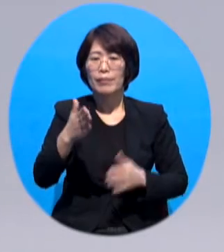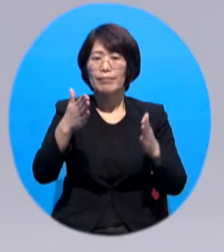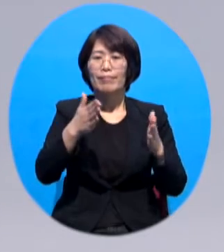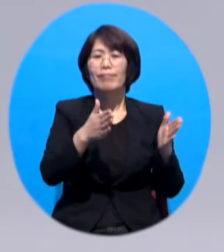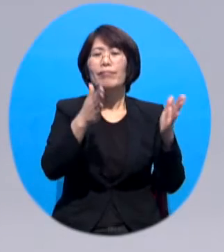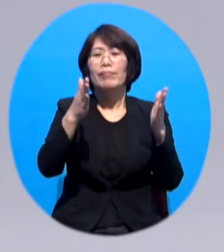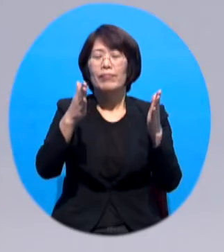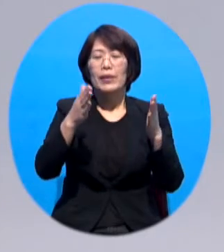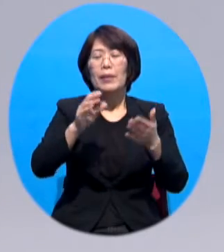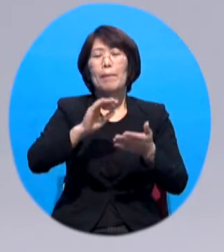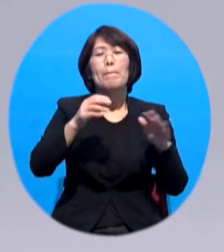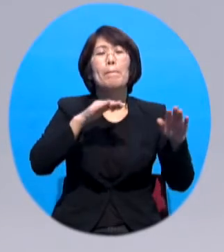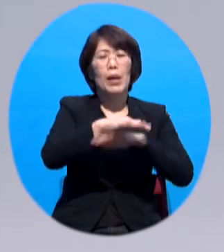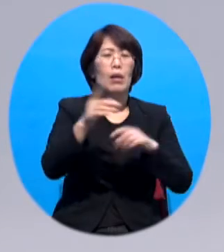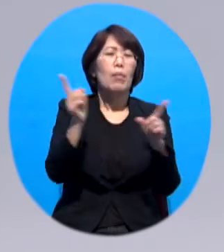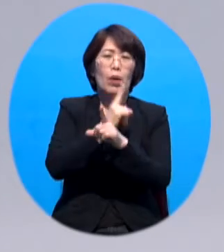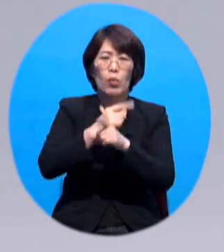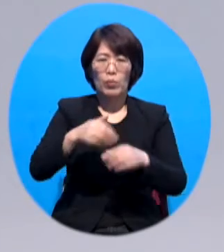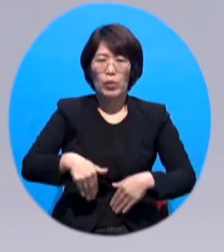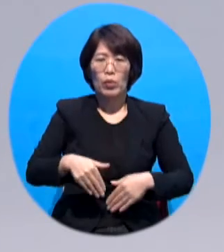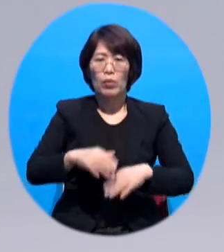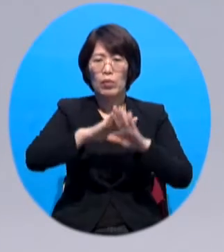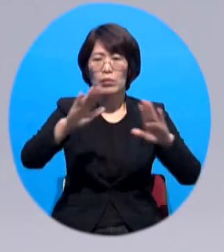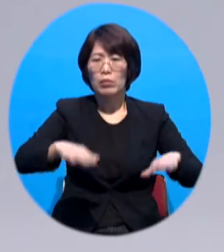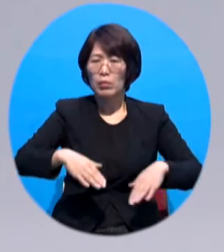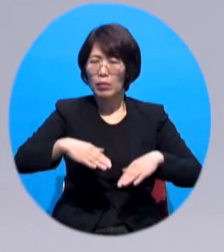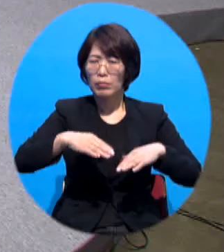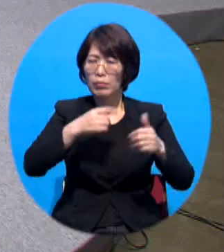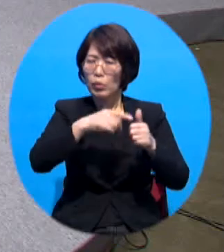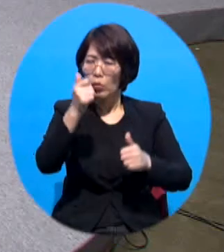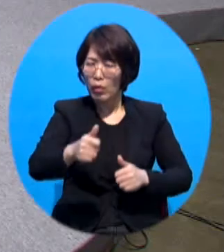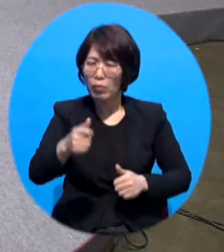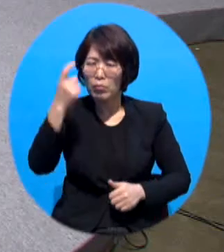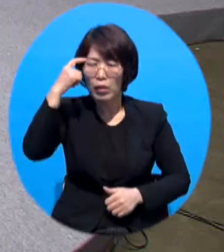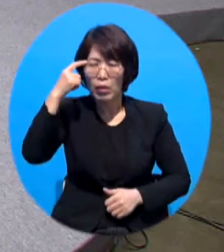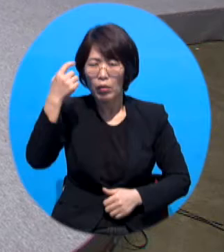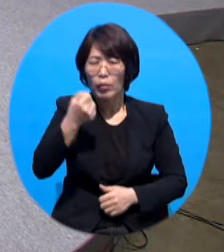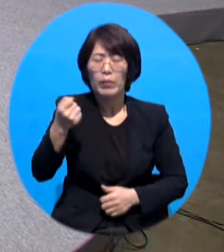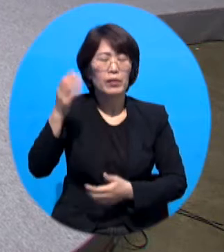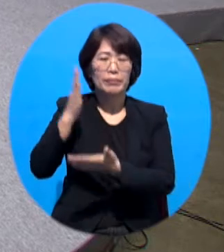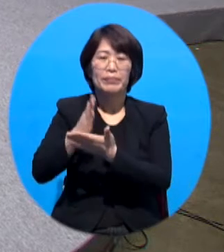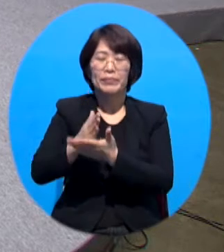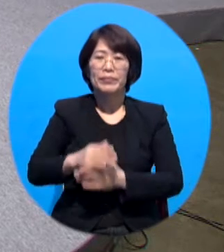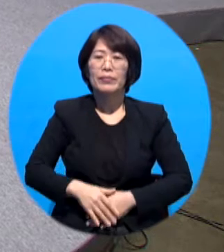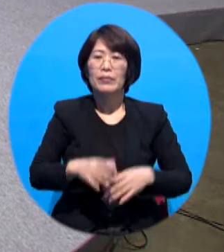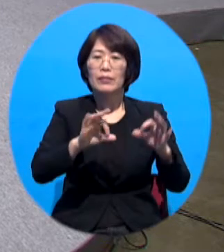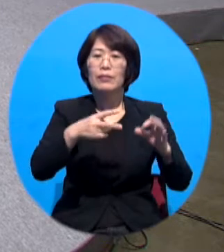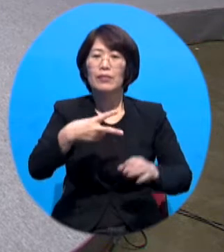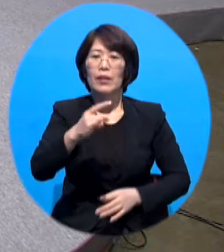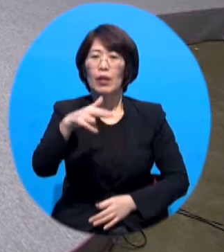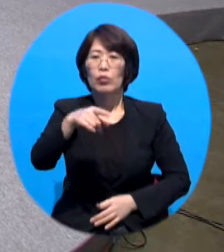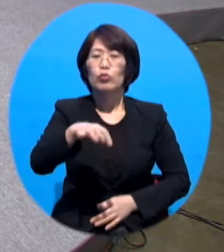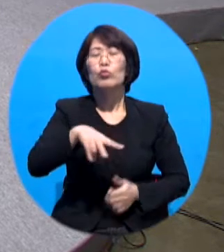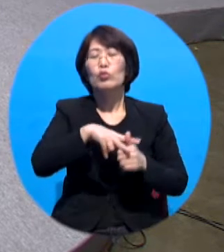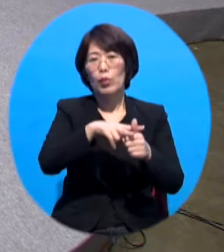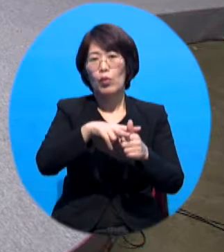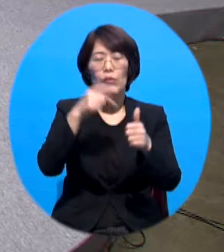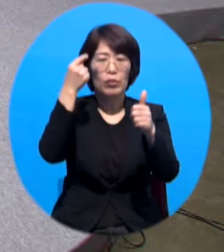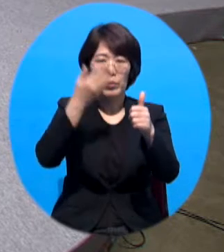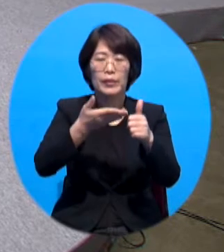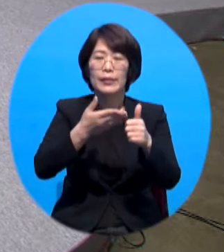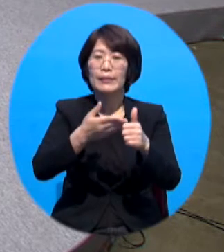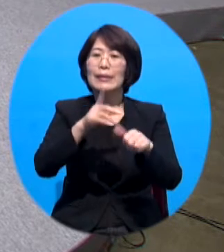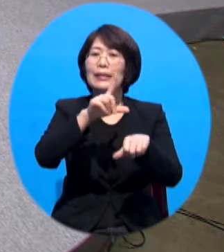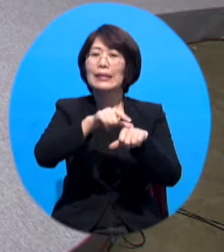것이죠 전압 일감이 어 그렇게 생각할 일은 아니라고 생각합니다 4 이번에는 김대중 후보에게 질문해 주시기 바랍니다